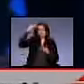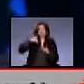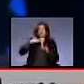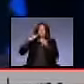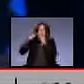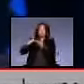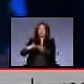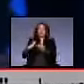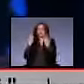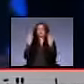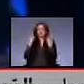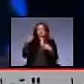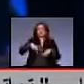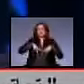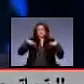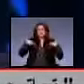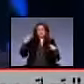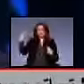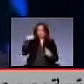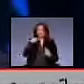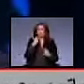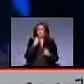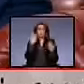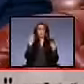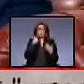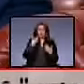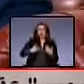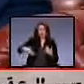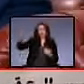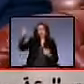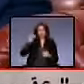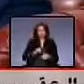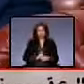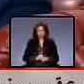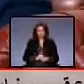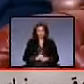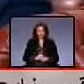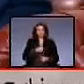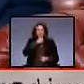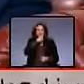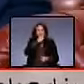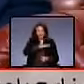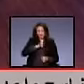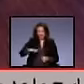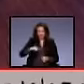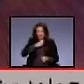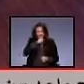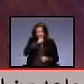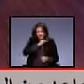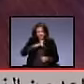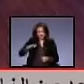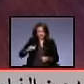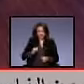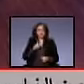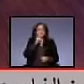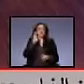قدر يعمل لك حاجه تبقى فرحانه بيها يا امي ويخليك لي العمر كله. علاقتها ايه بقى باحفادها باولادك؟ لا امي عندها